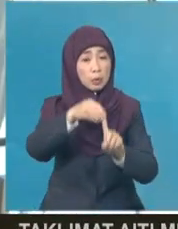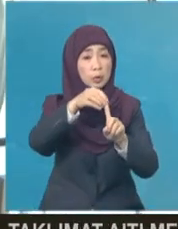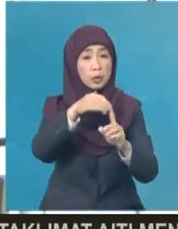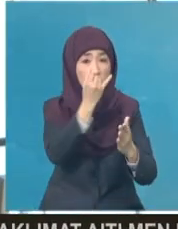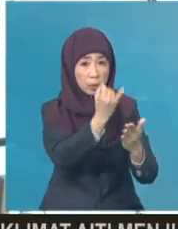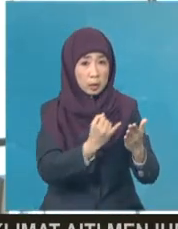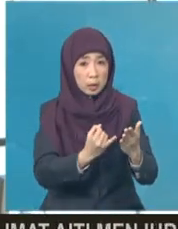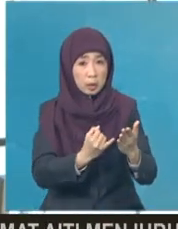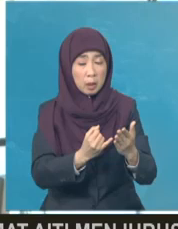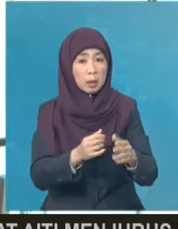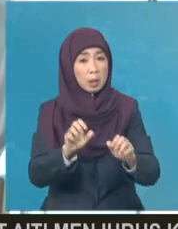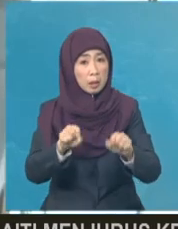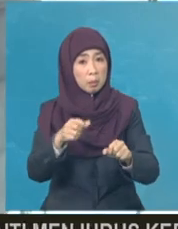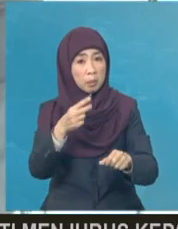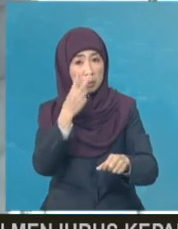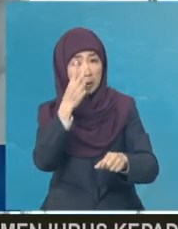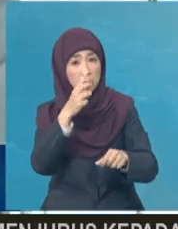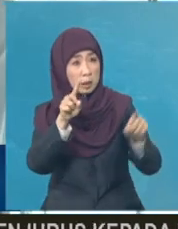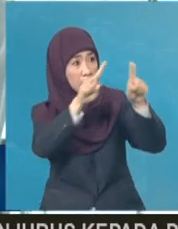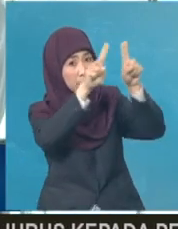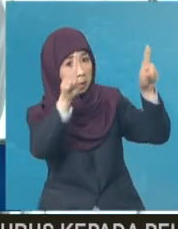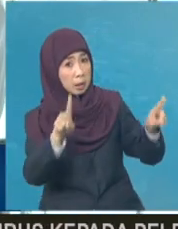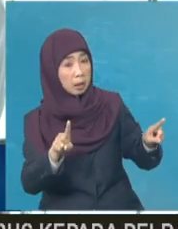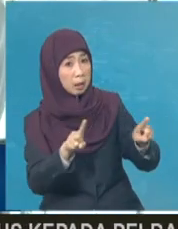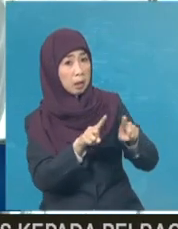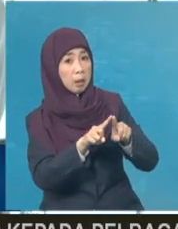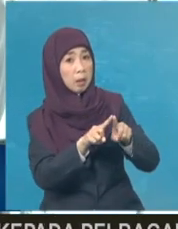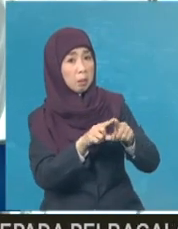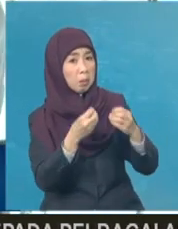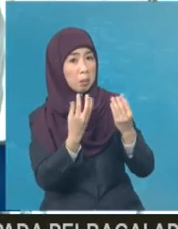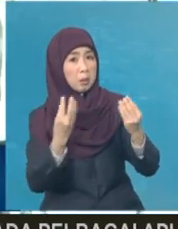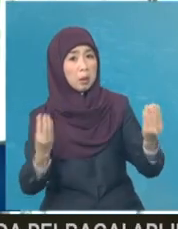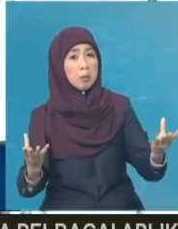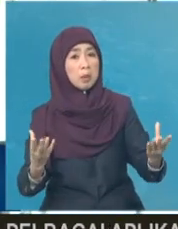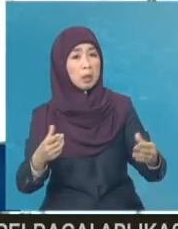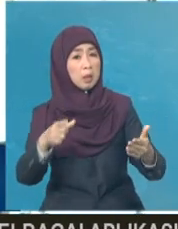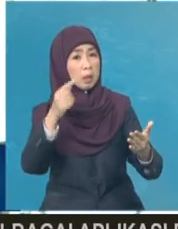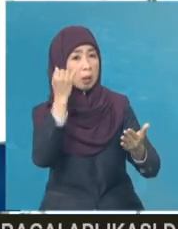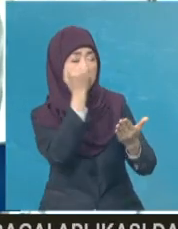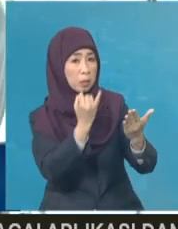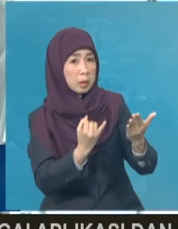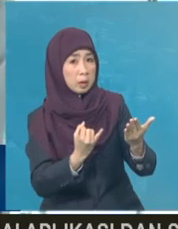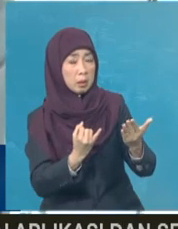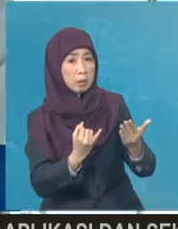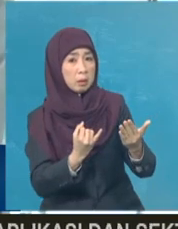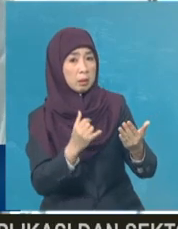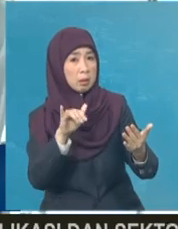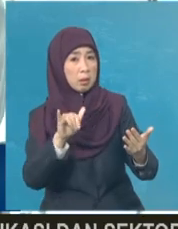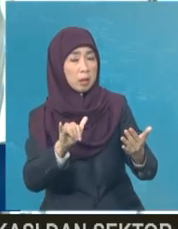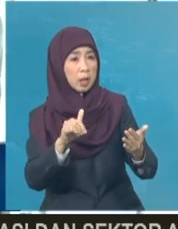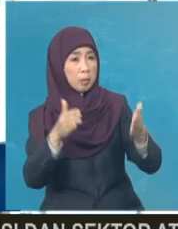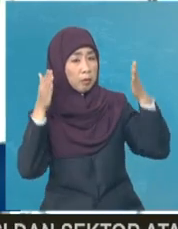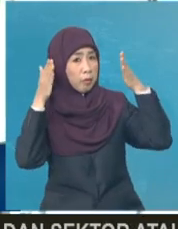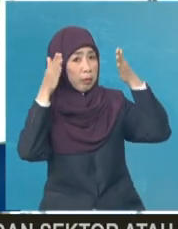dilihat bayi Diano di dinding ini beberapa lukisan yang yakni yang